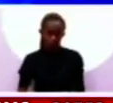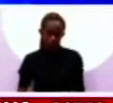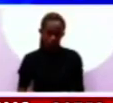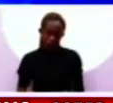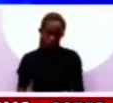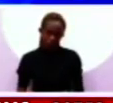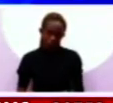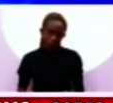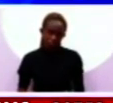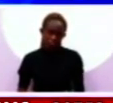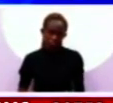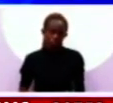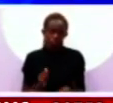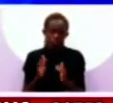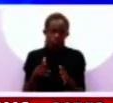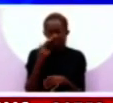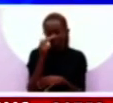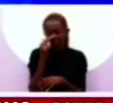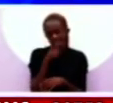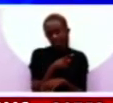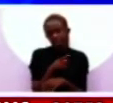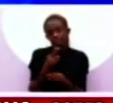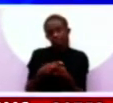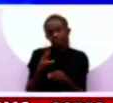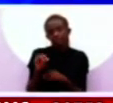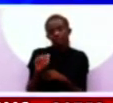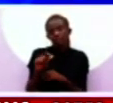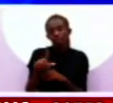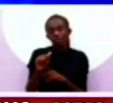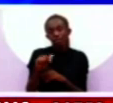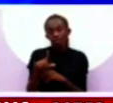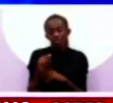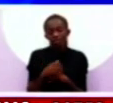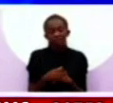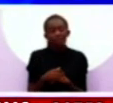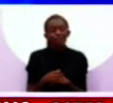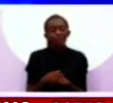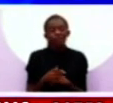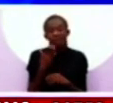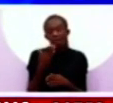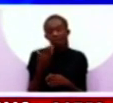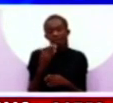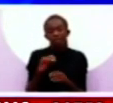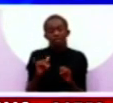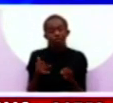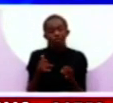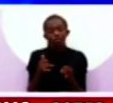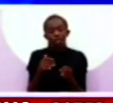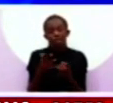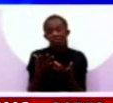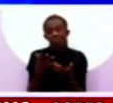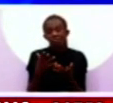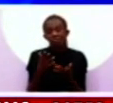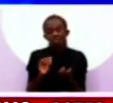malala manp machari robert malala asante manp ma